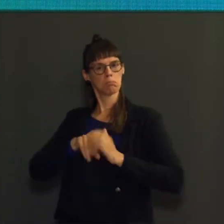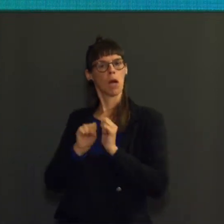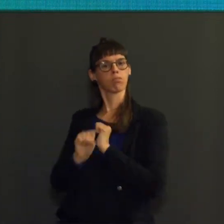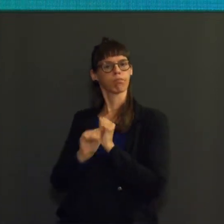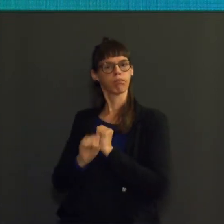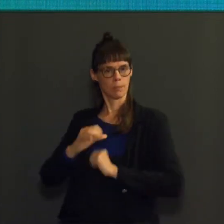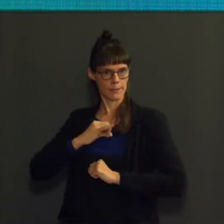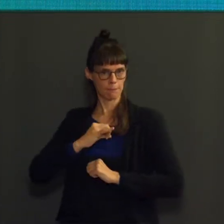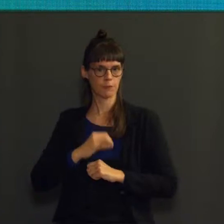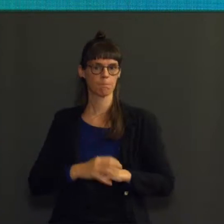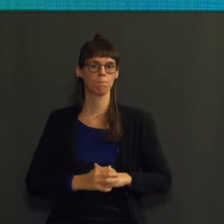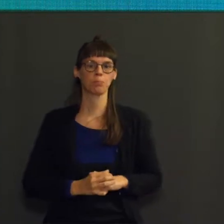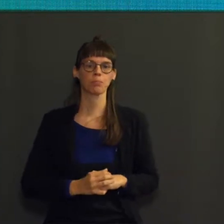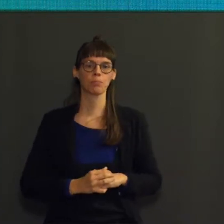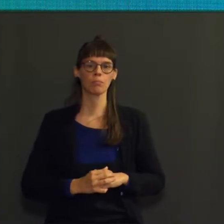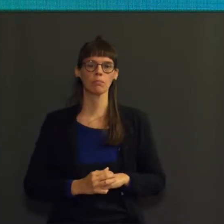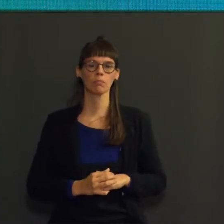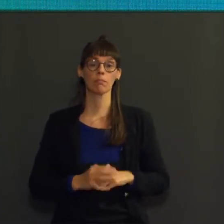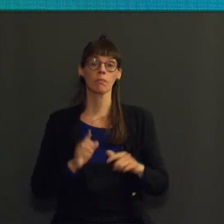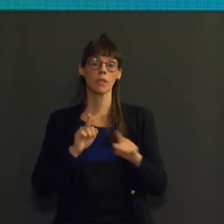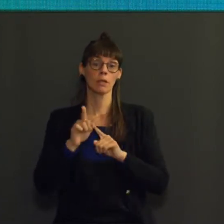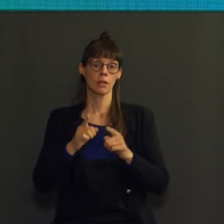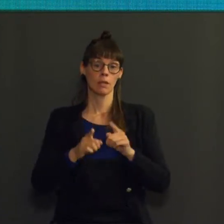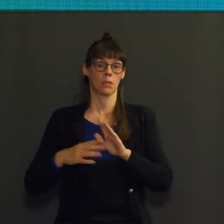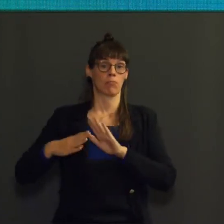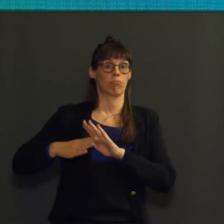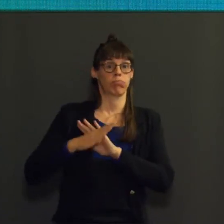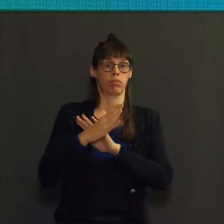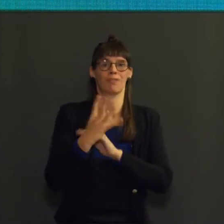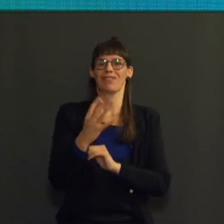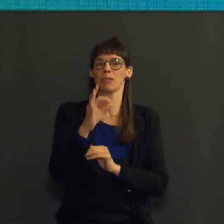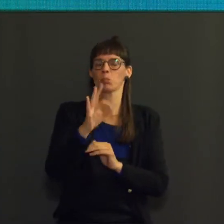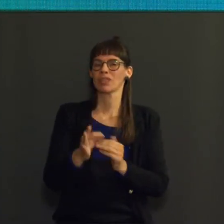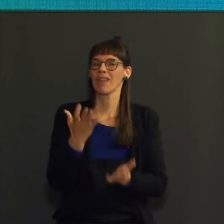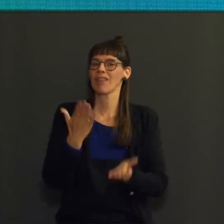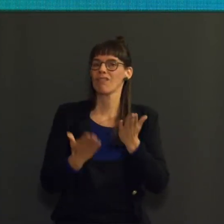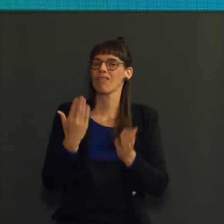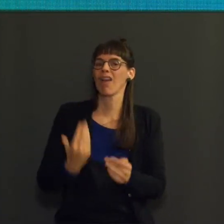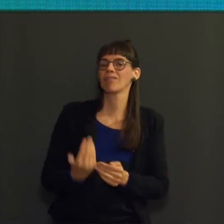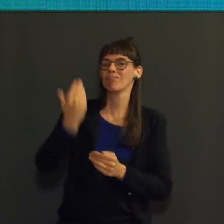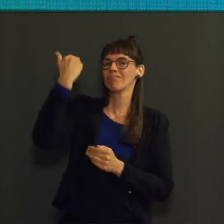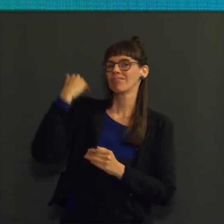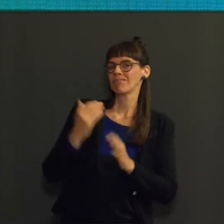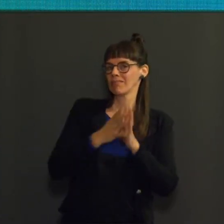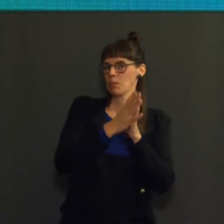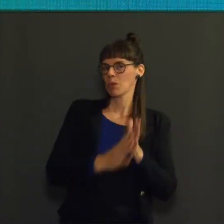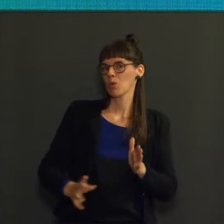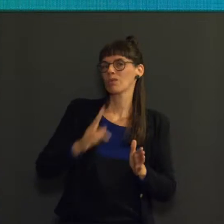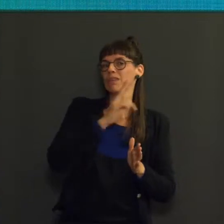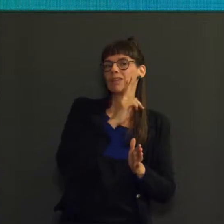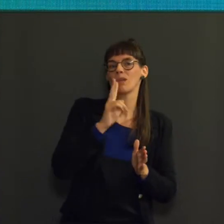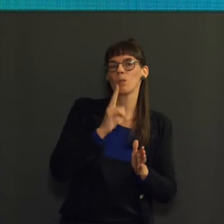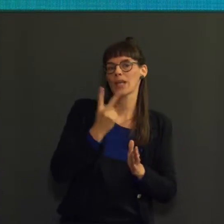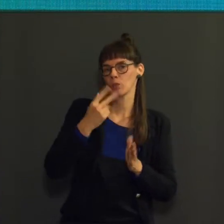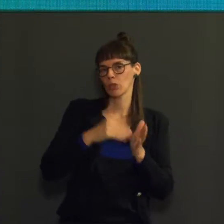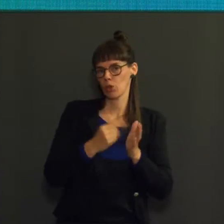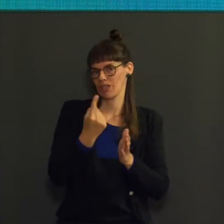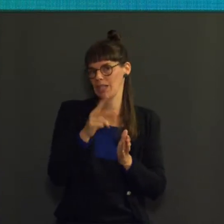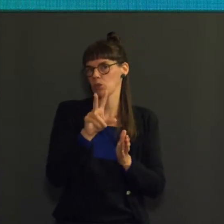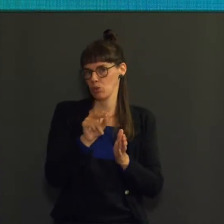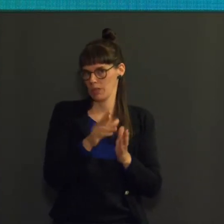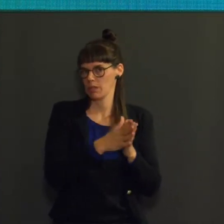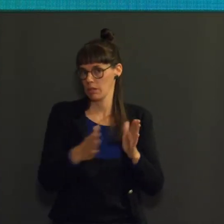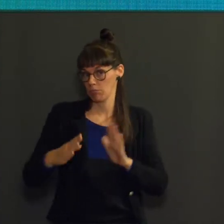hadden. En dat is een stijging van 4% in vergelijking met de periode van januari